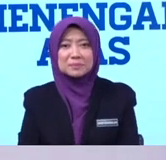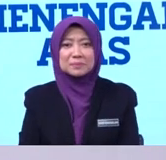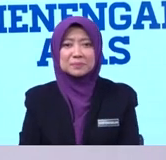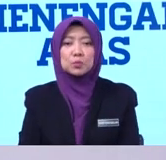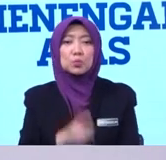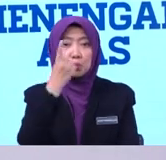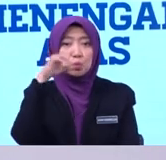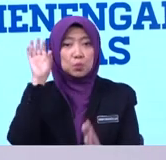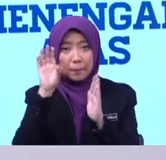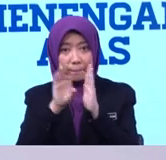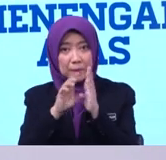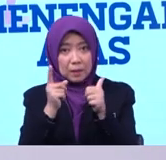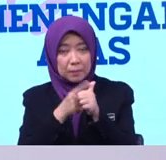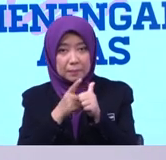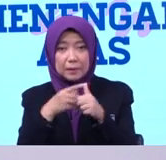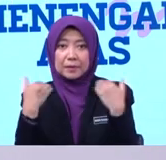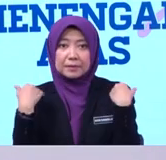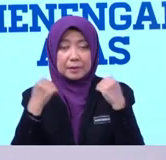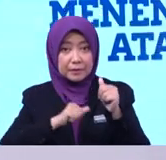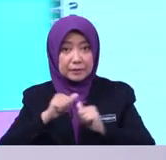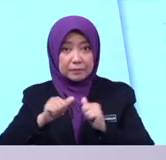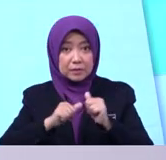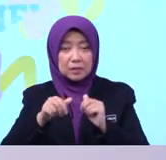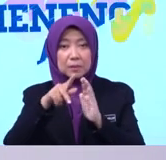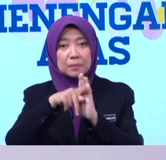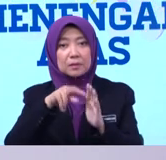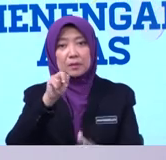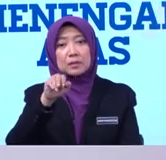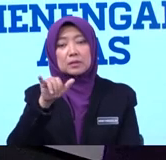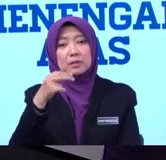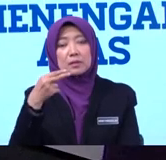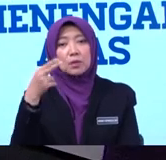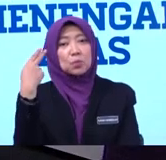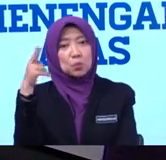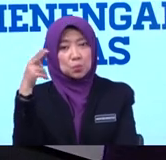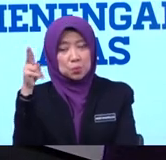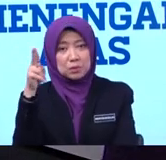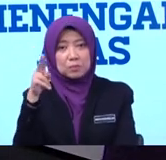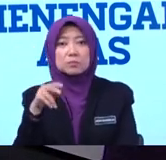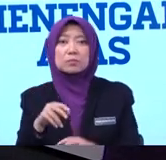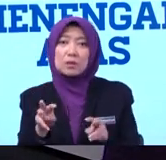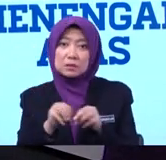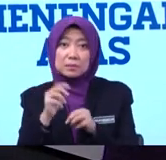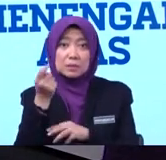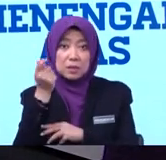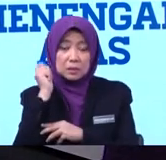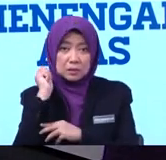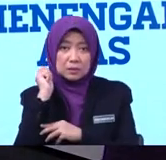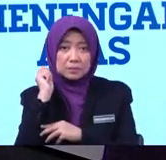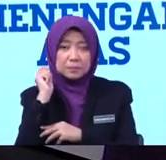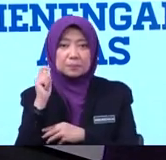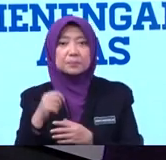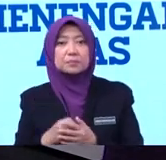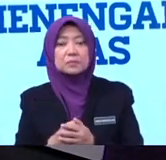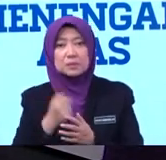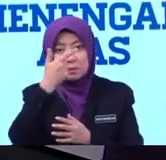tadi Ivanka ada activity penyahutanan dan penyahutanan tadi macam yang kita belajar sebelum tadi merupakan satu